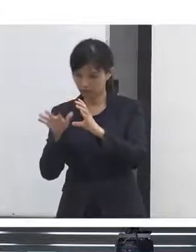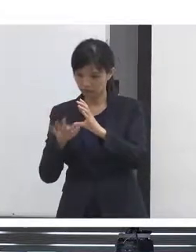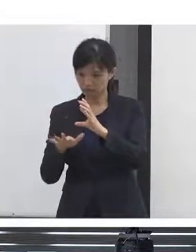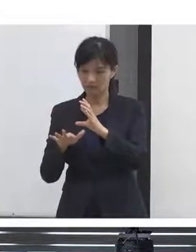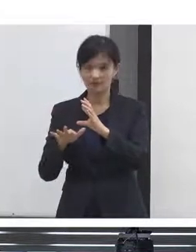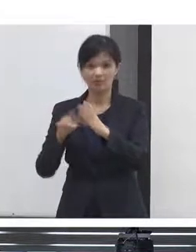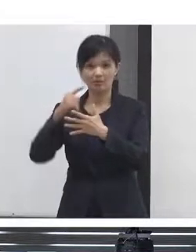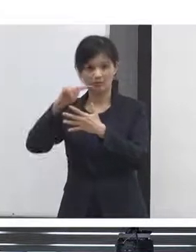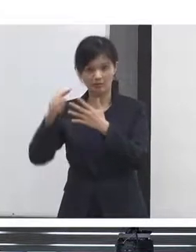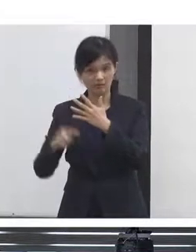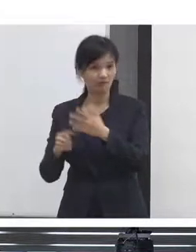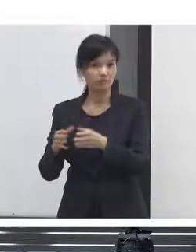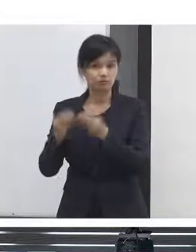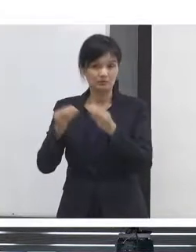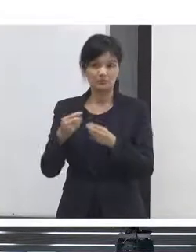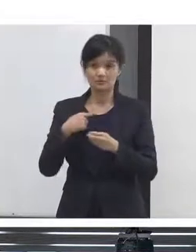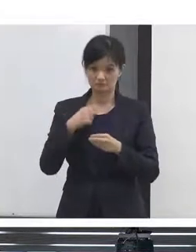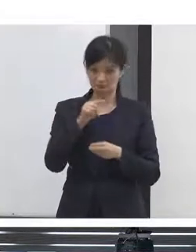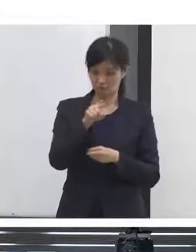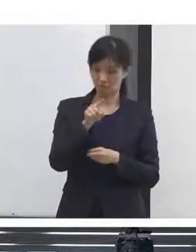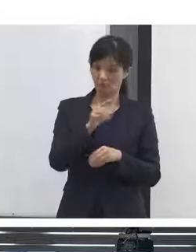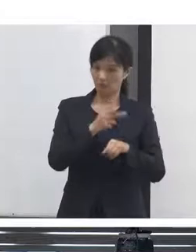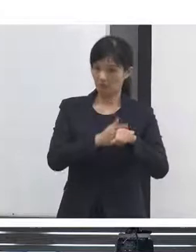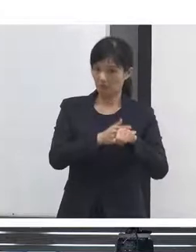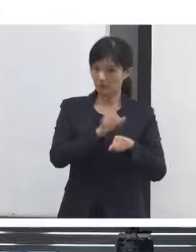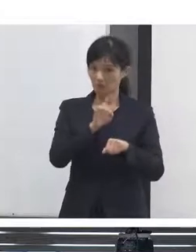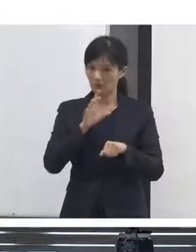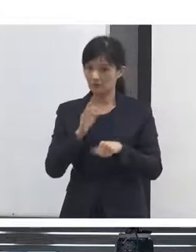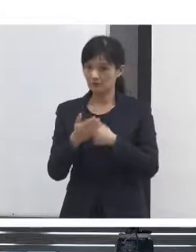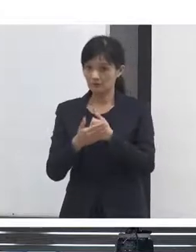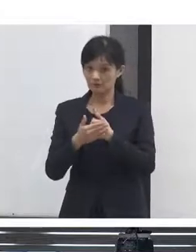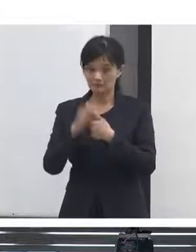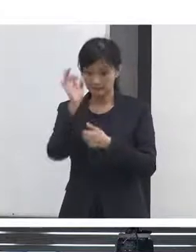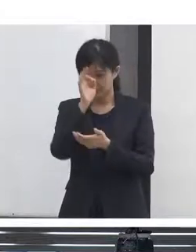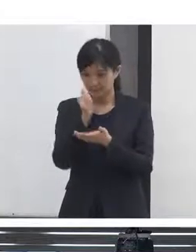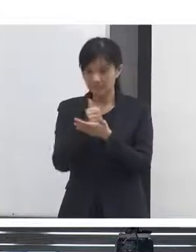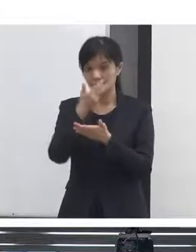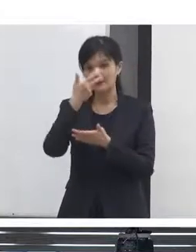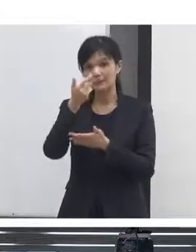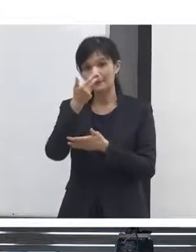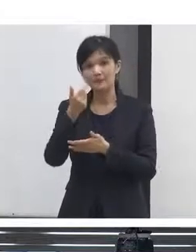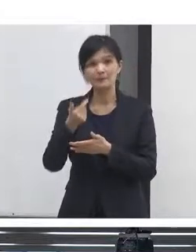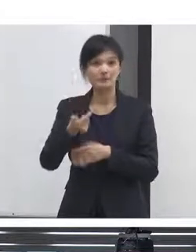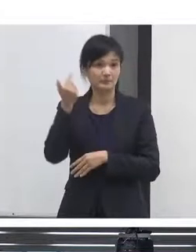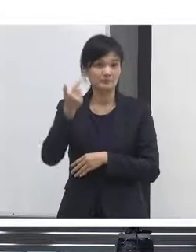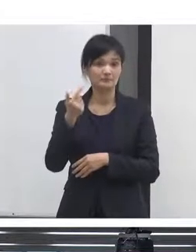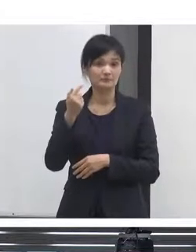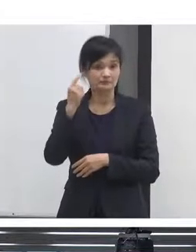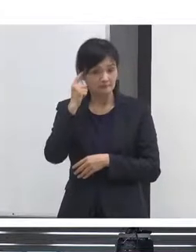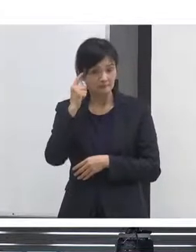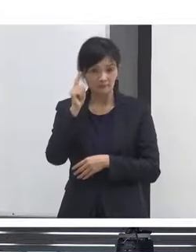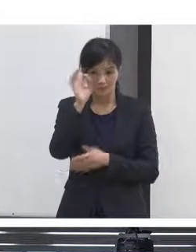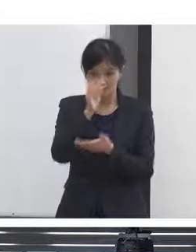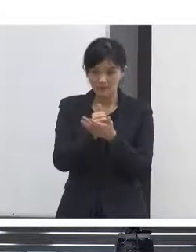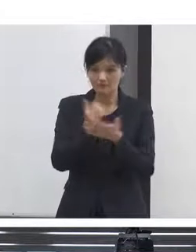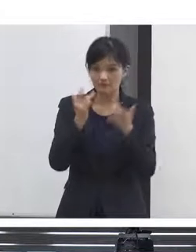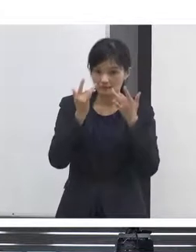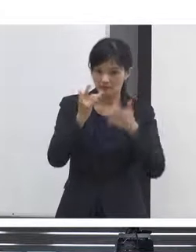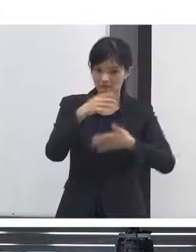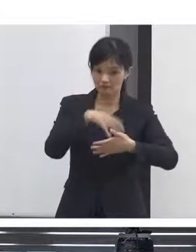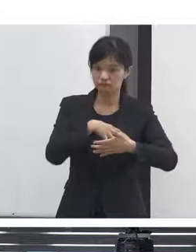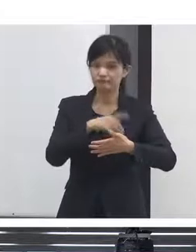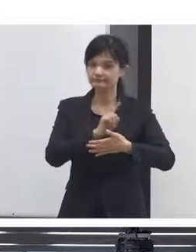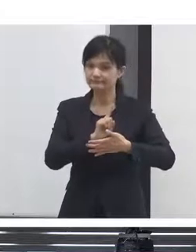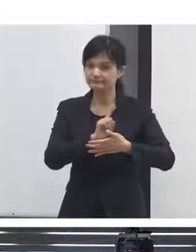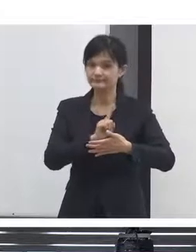到哪一个网站，我们就可以快速的透过这样子结构化的资料呢，得到比如说这个内容物里面的这个食材，那这个食材跟我们的农